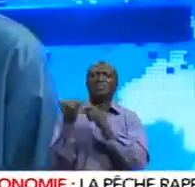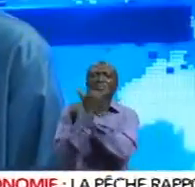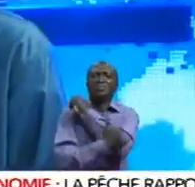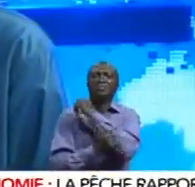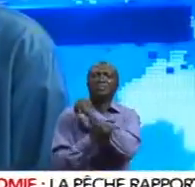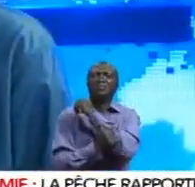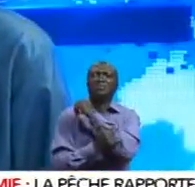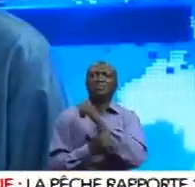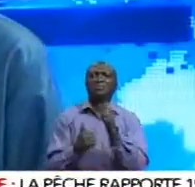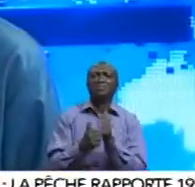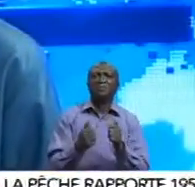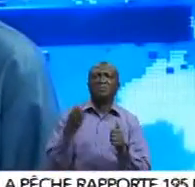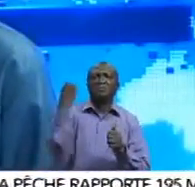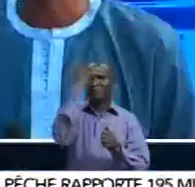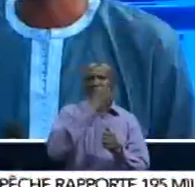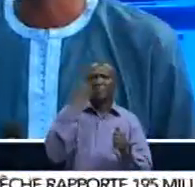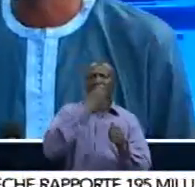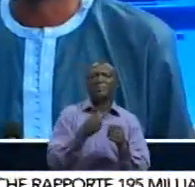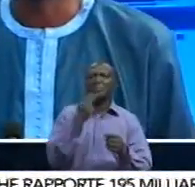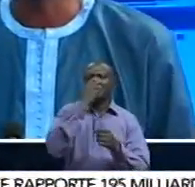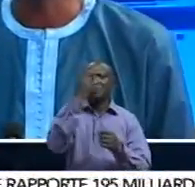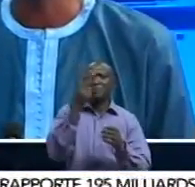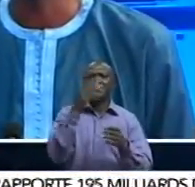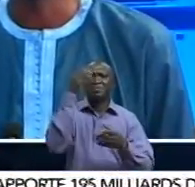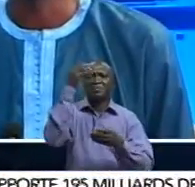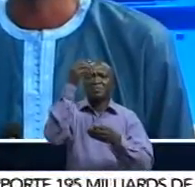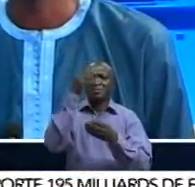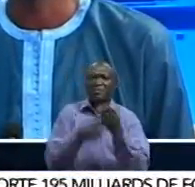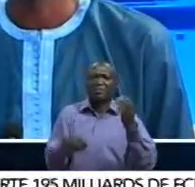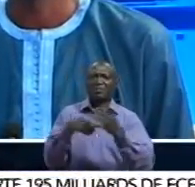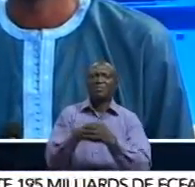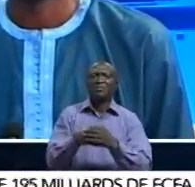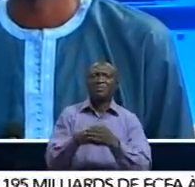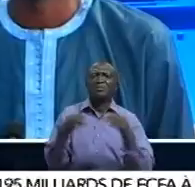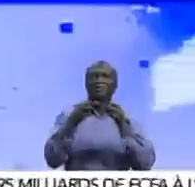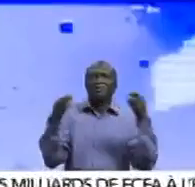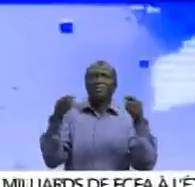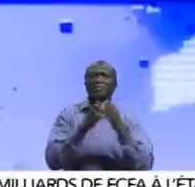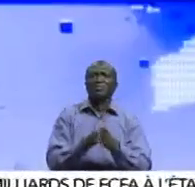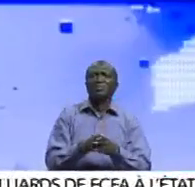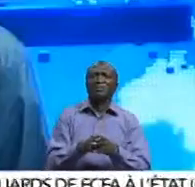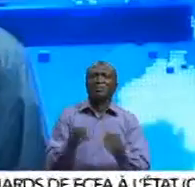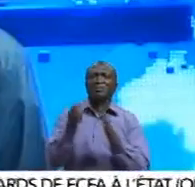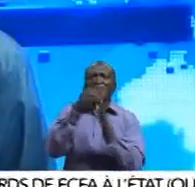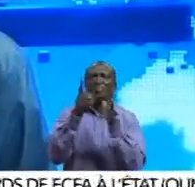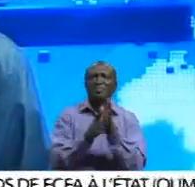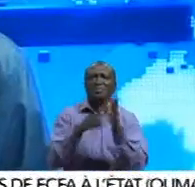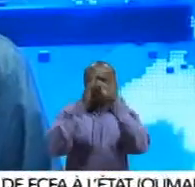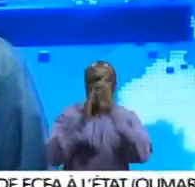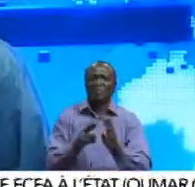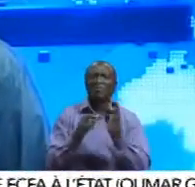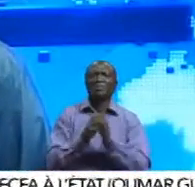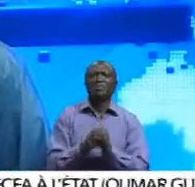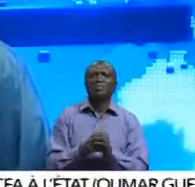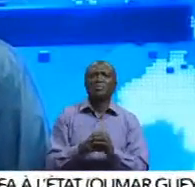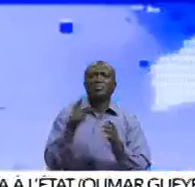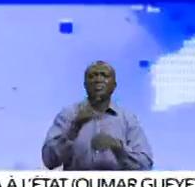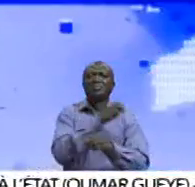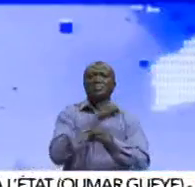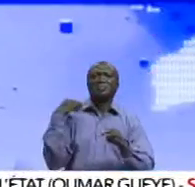accords là voir dans quelle mesure ils prennent en compte les droits des personnes mercige abdouah sec je rappelle que vous êtes membre d'amnestie